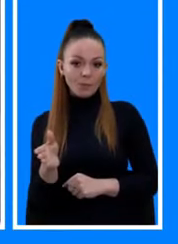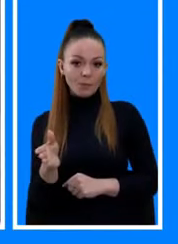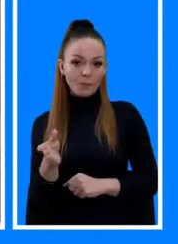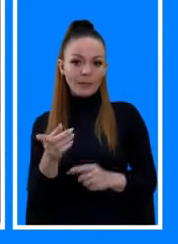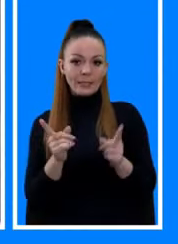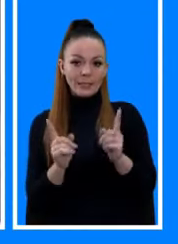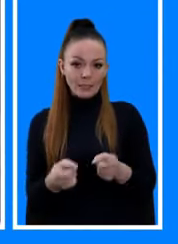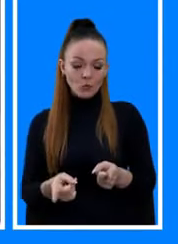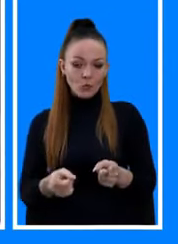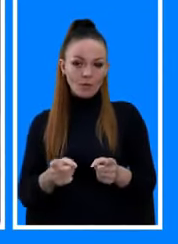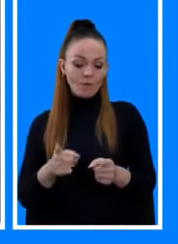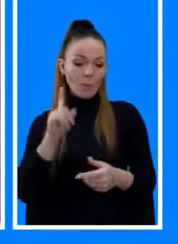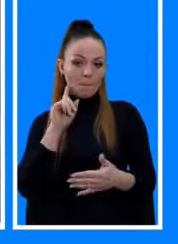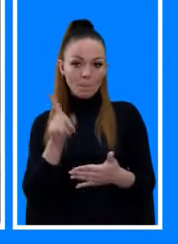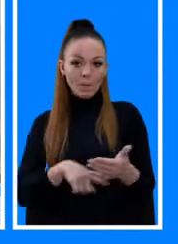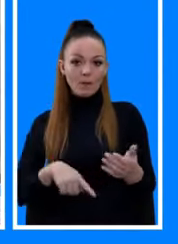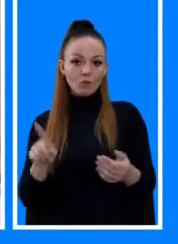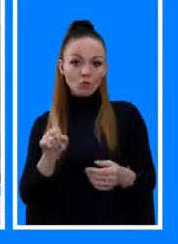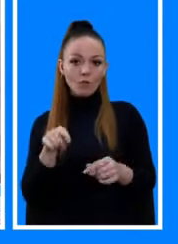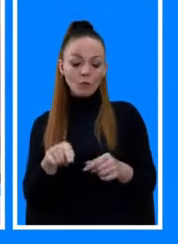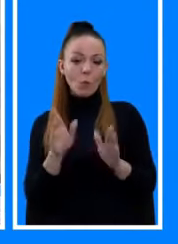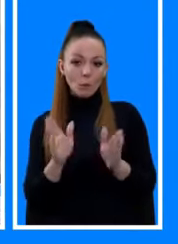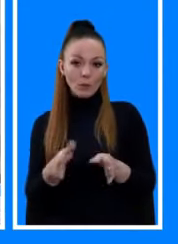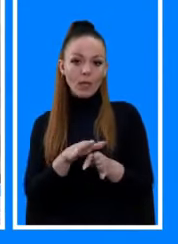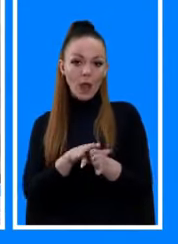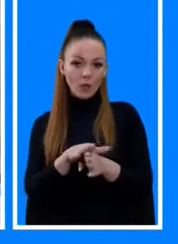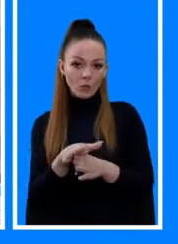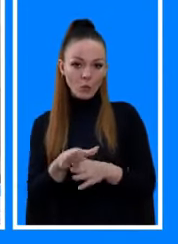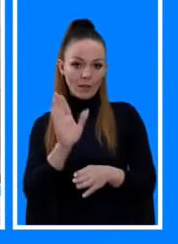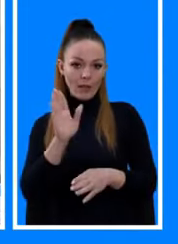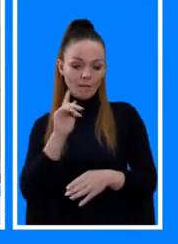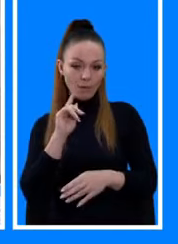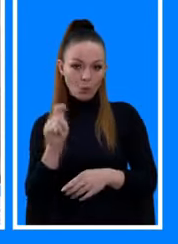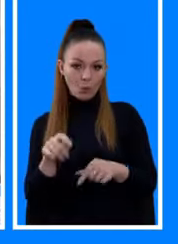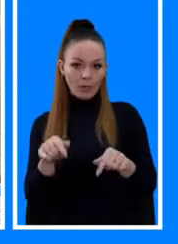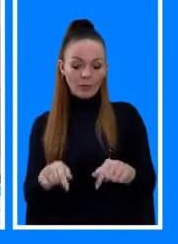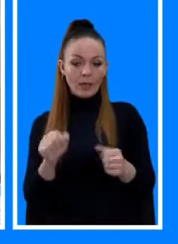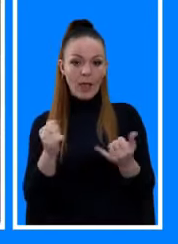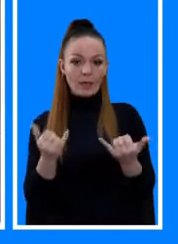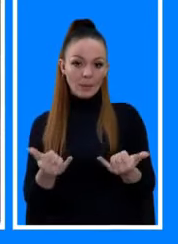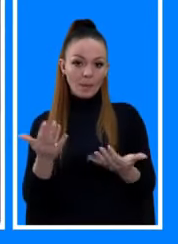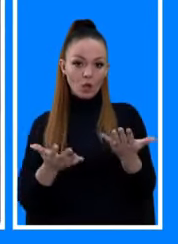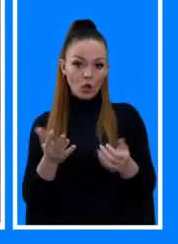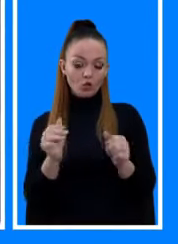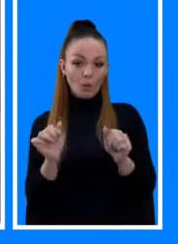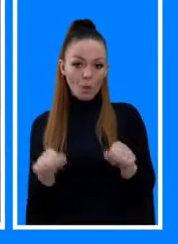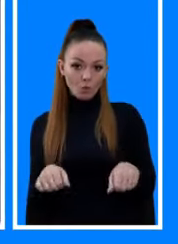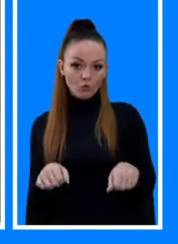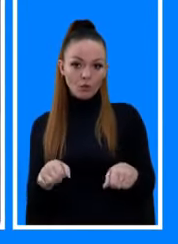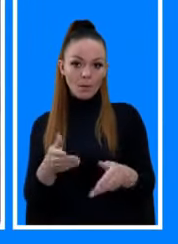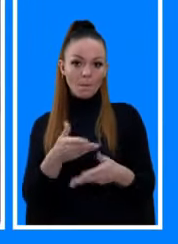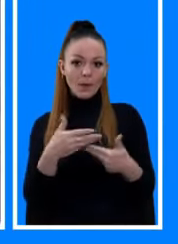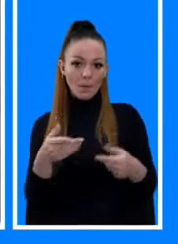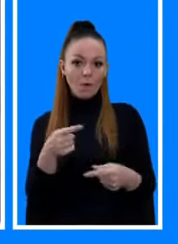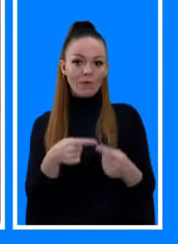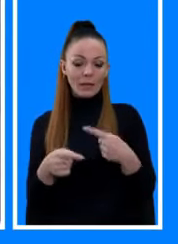дійсно впевнений, що воно буде реалізовано в Україні. А тепер, якщо можна, ми повернемось